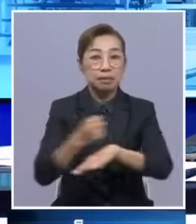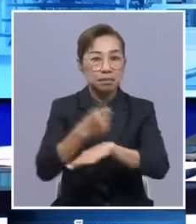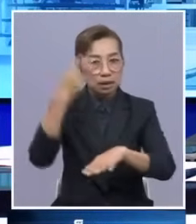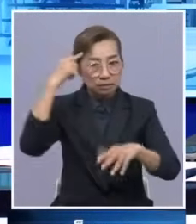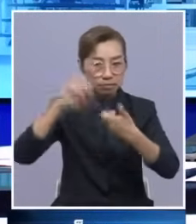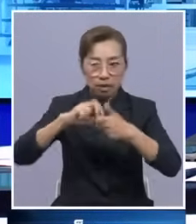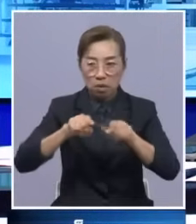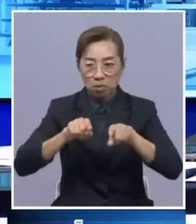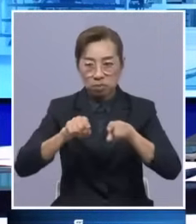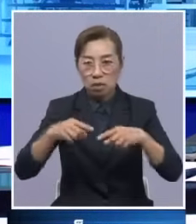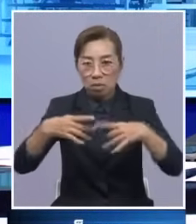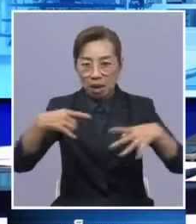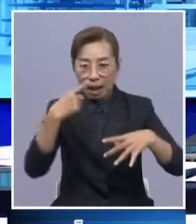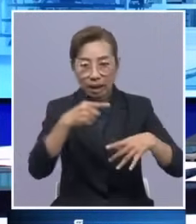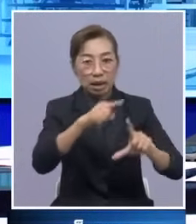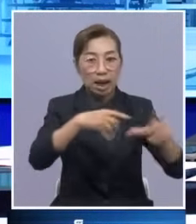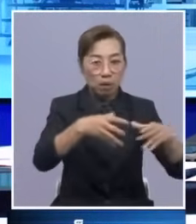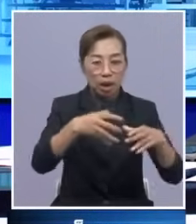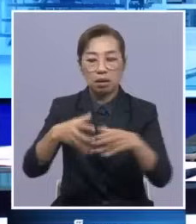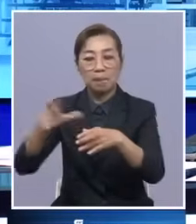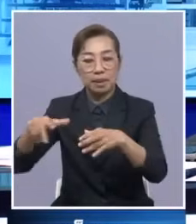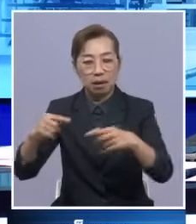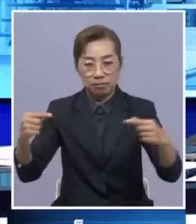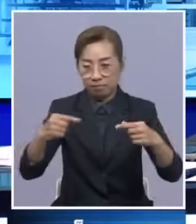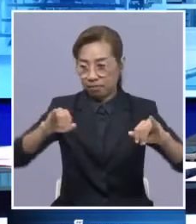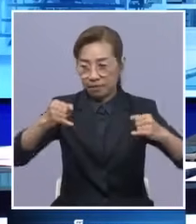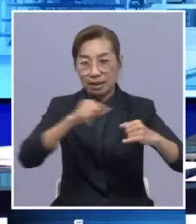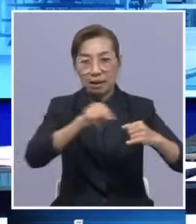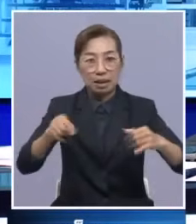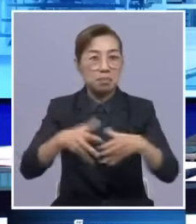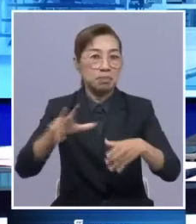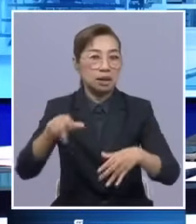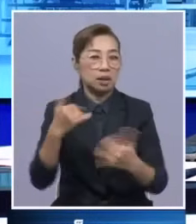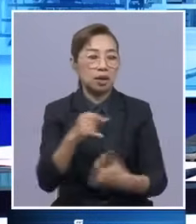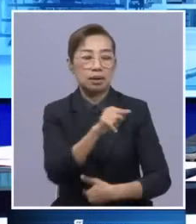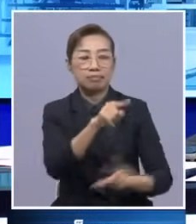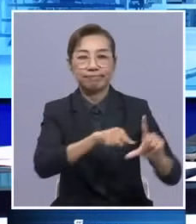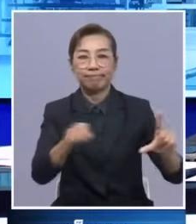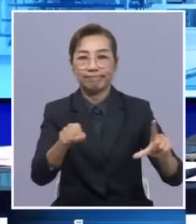องนะระหว่างพรรคก้าวไกลกับพรรคเพื่อไทยแน่นอนแหละศัตรูของพรรคเพื่อไทยก็คือ